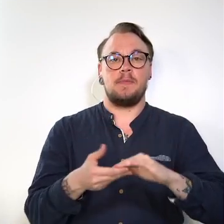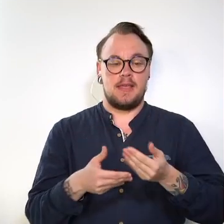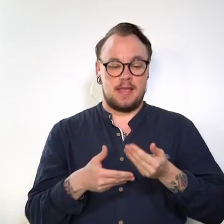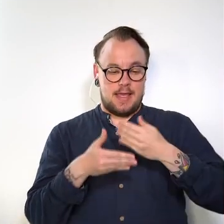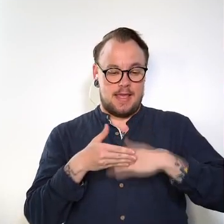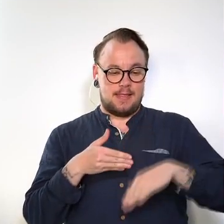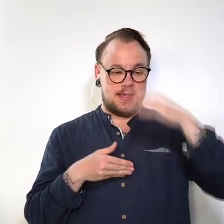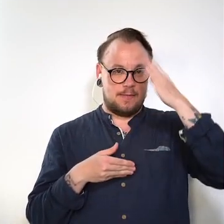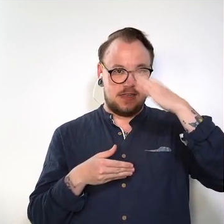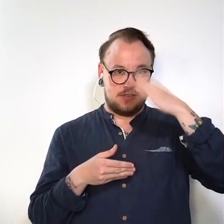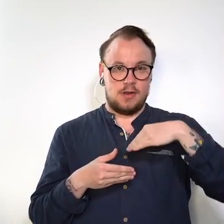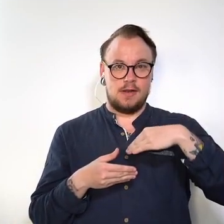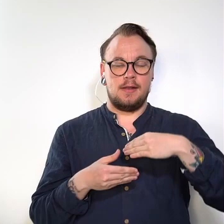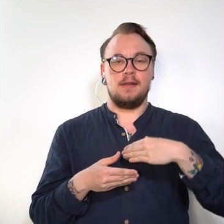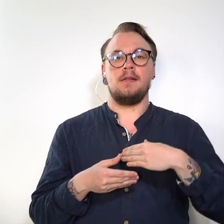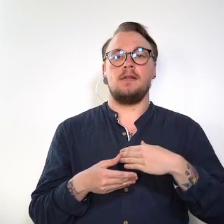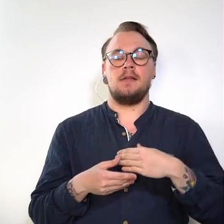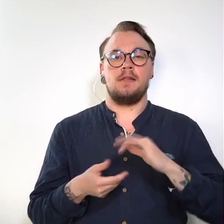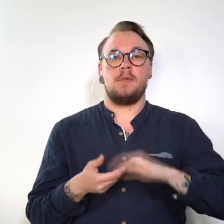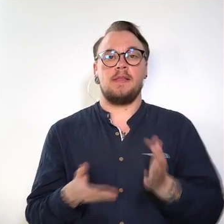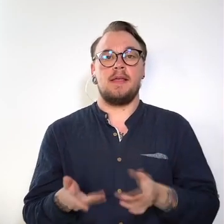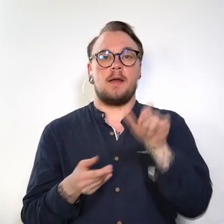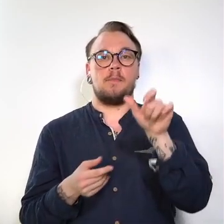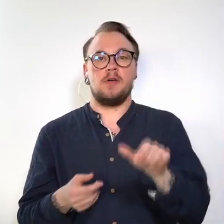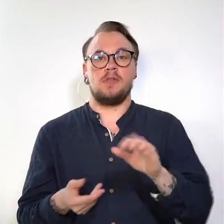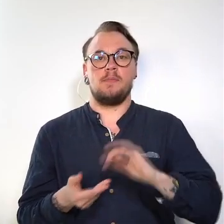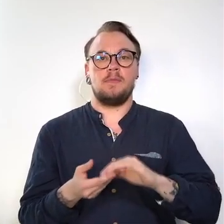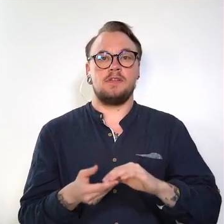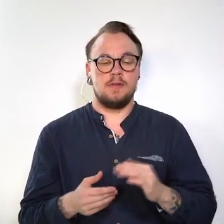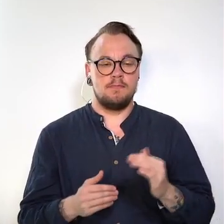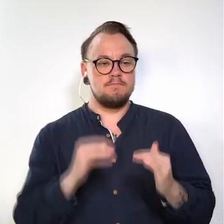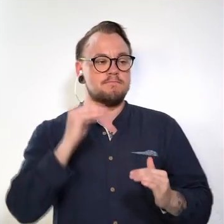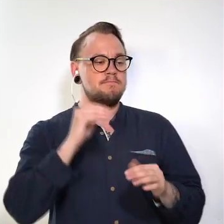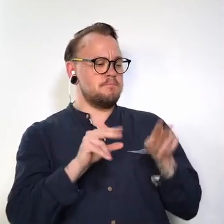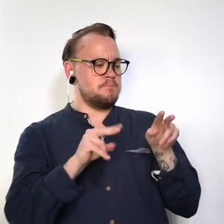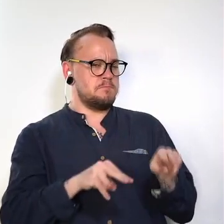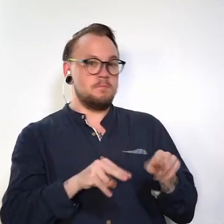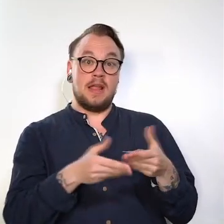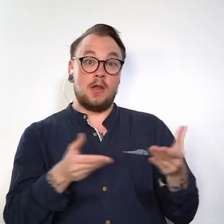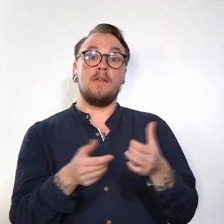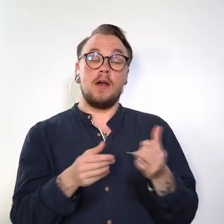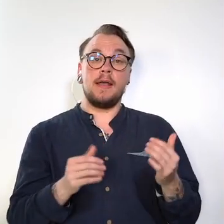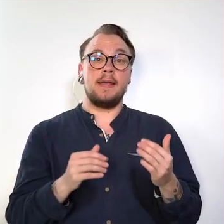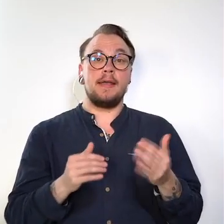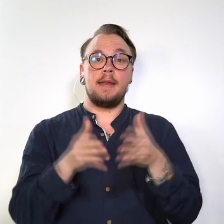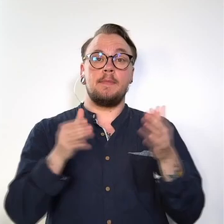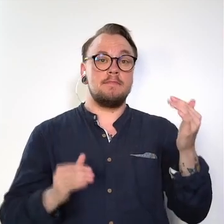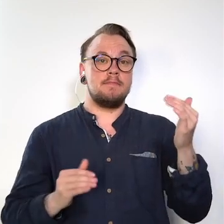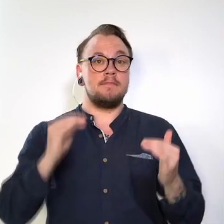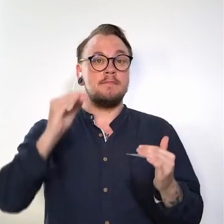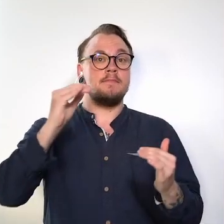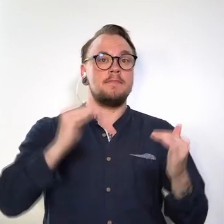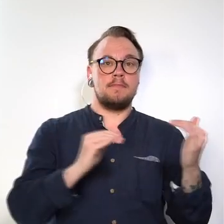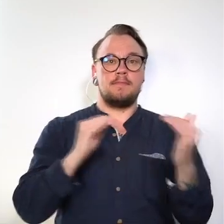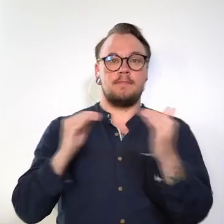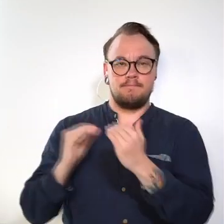tämmöisen dialogiseen lähestymistapaan ja arvostavan lähestymistapaan. Ja se, mä luulen, että tämä kehityskulku,